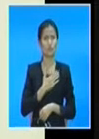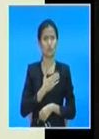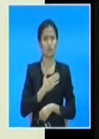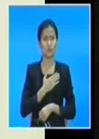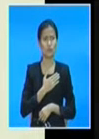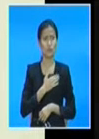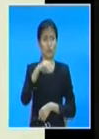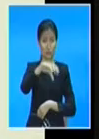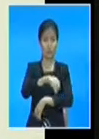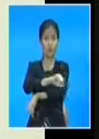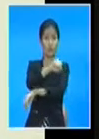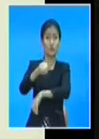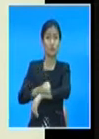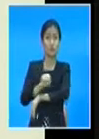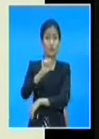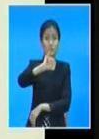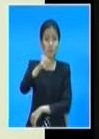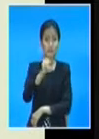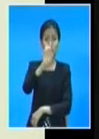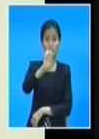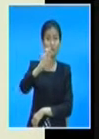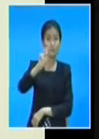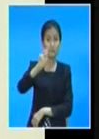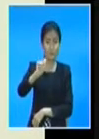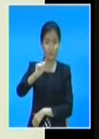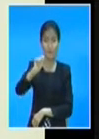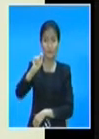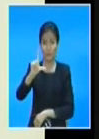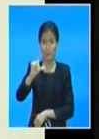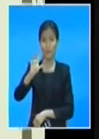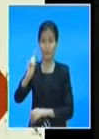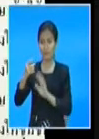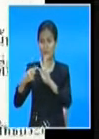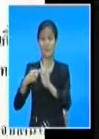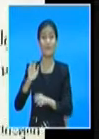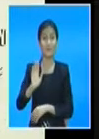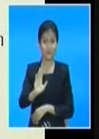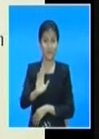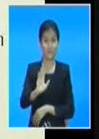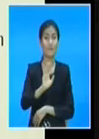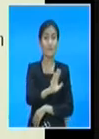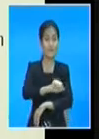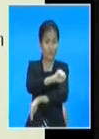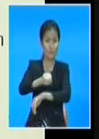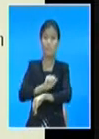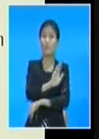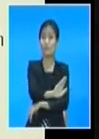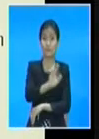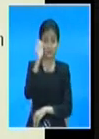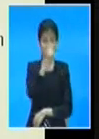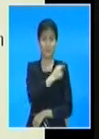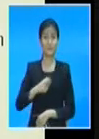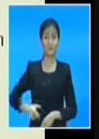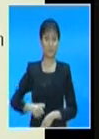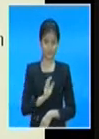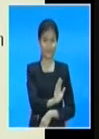จิตรัตดานะใกล้ๆเราเนี่ยนะเดินข้ามไปหน่อยก็ได้นะครับตอนนี้แล้วถามว่าผมจะเสนอยังไงผมต้องมีข้อเ